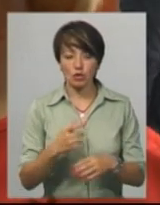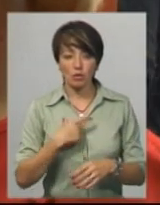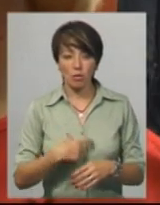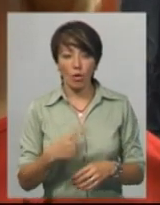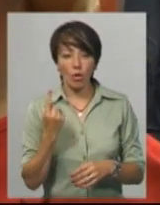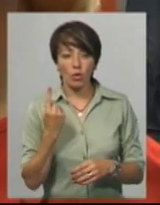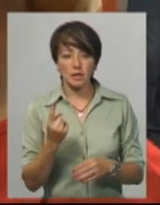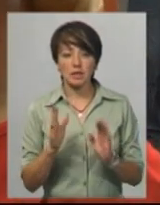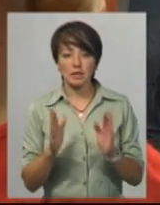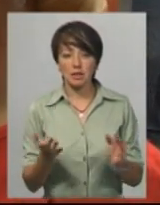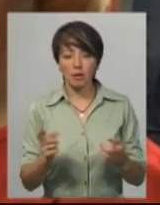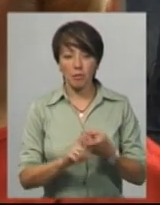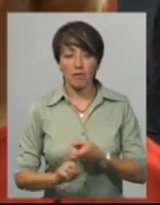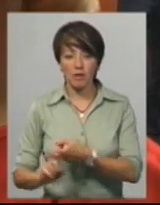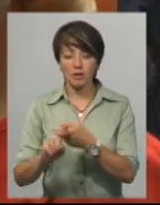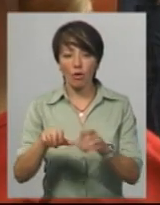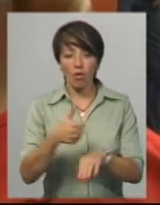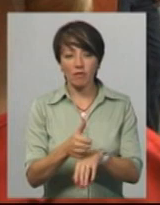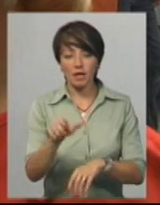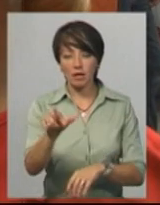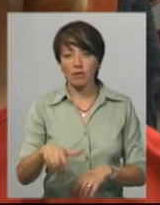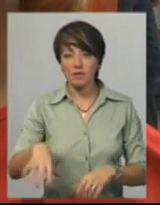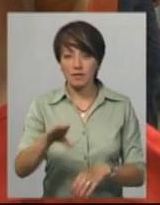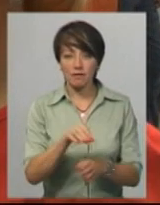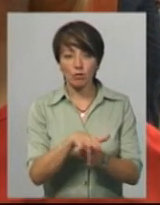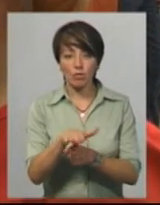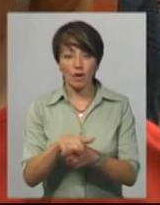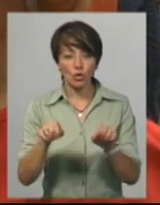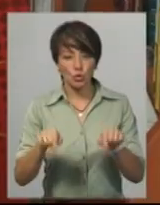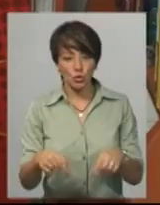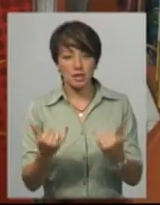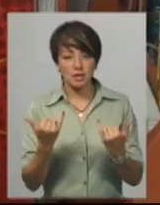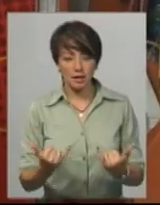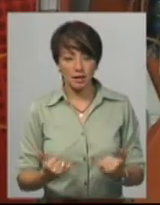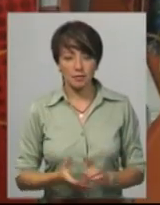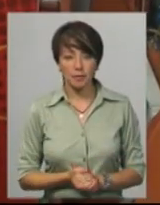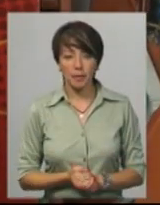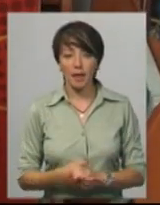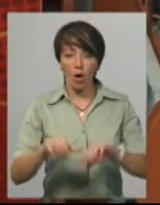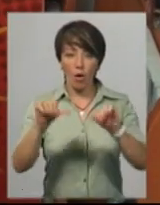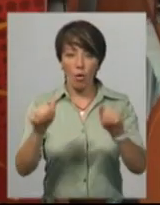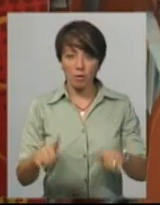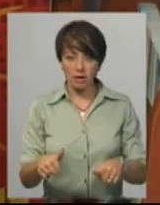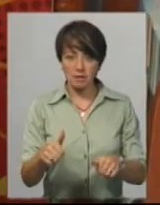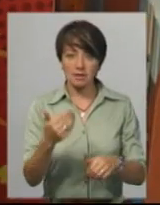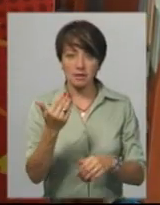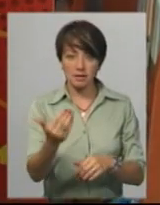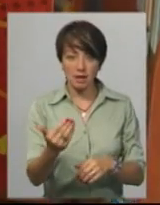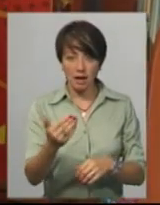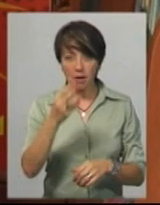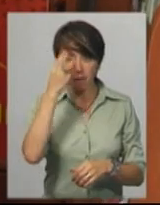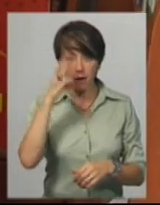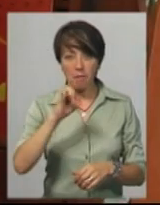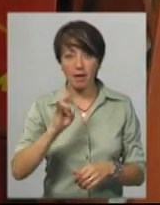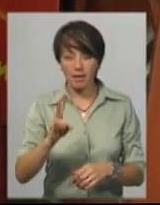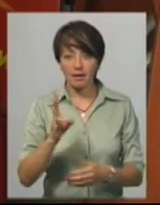їх всіх пов'язує головний герой. Всі вони відбуваються тут і зараз. Образ Хмельмена є сталим – ділиця Ольга Саліпа.